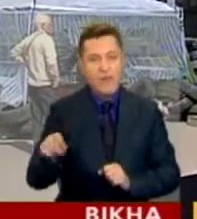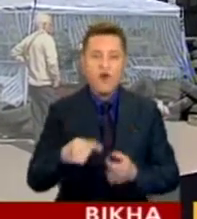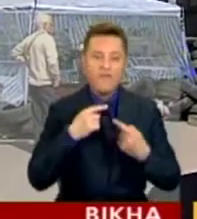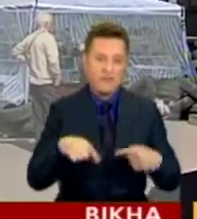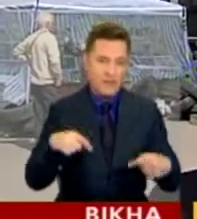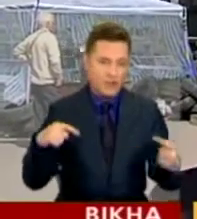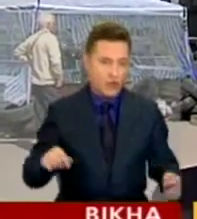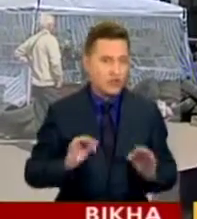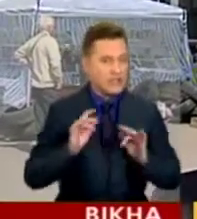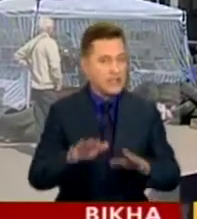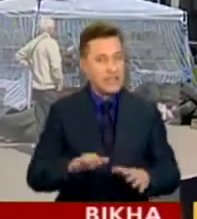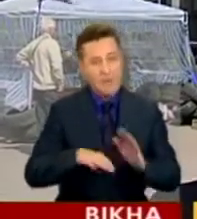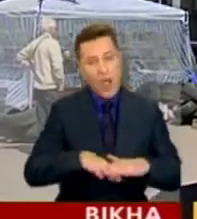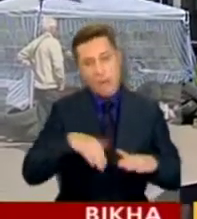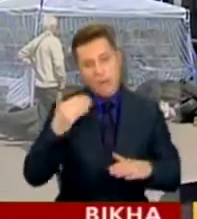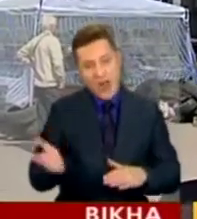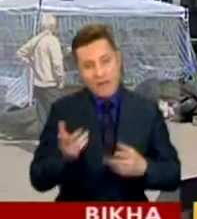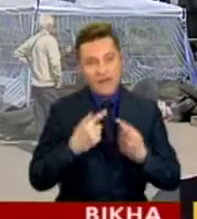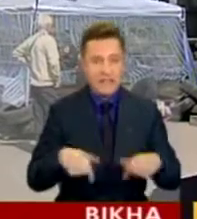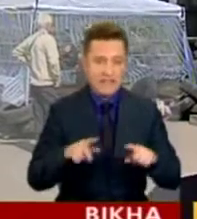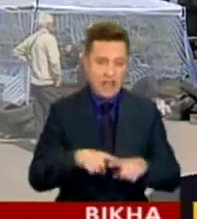дій правого сектора і інших